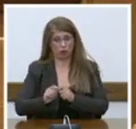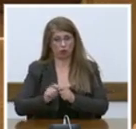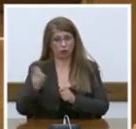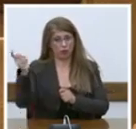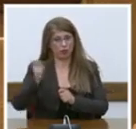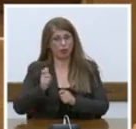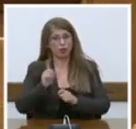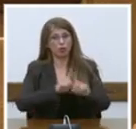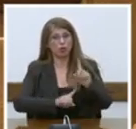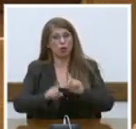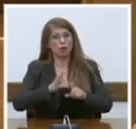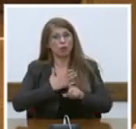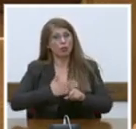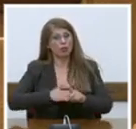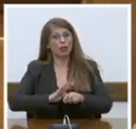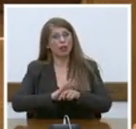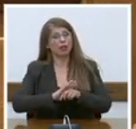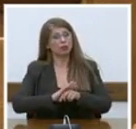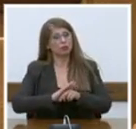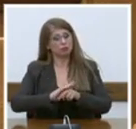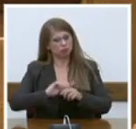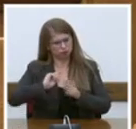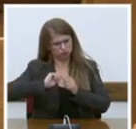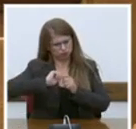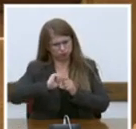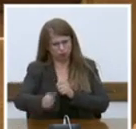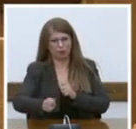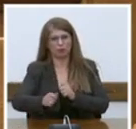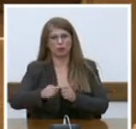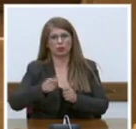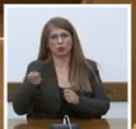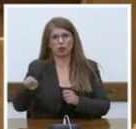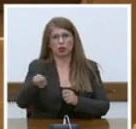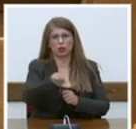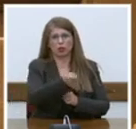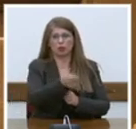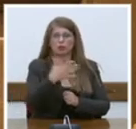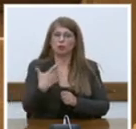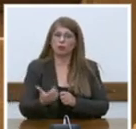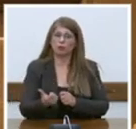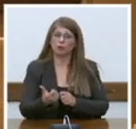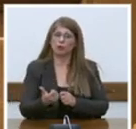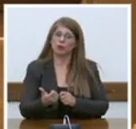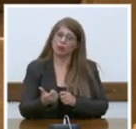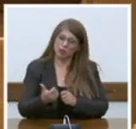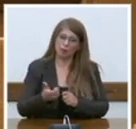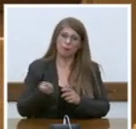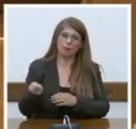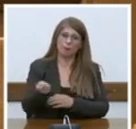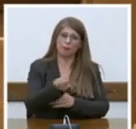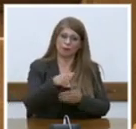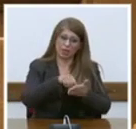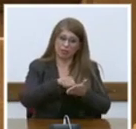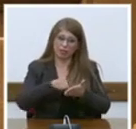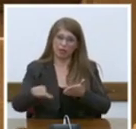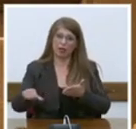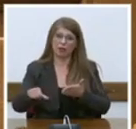διατίθενται να εξοφλήσουν άπαξ το χρέος που ταυτίζεται με τις κύριες οφειλές τους, διαγράφοντας